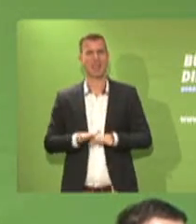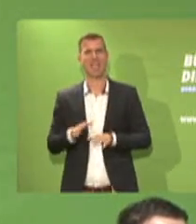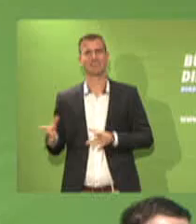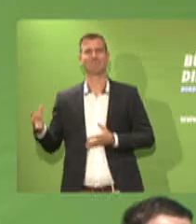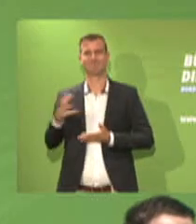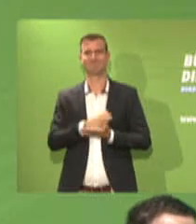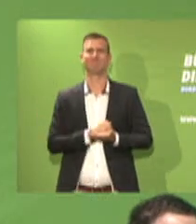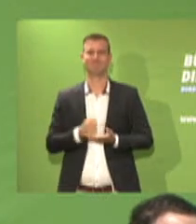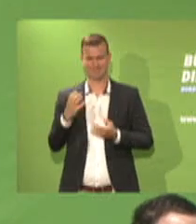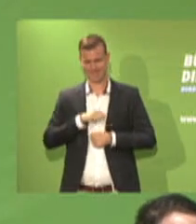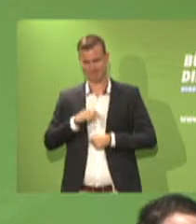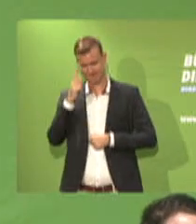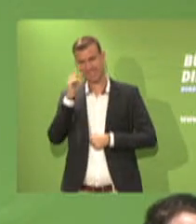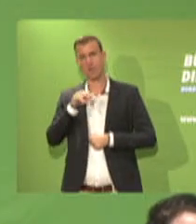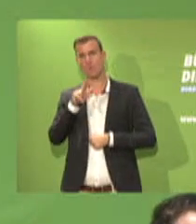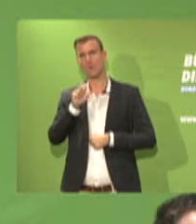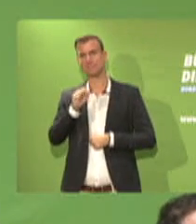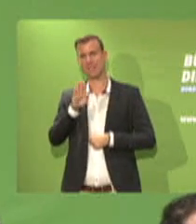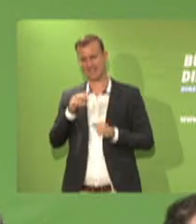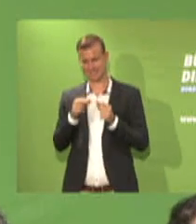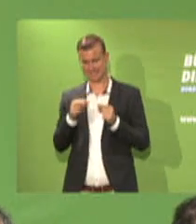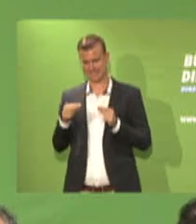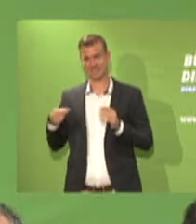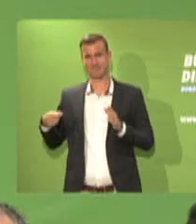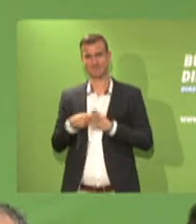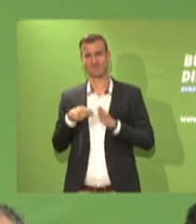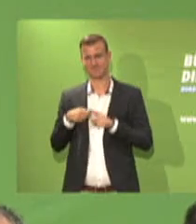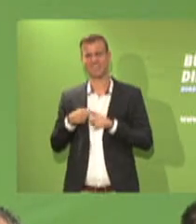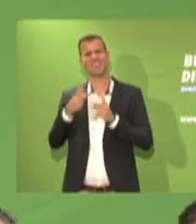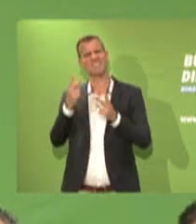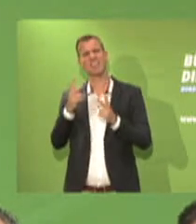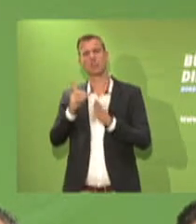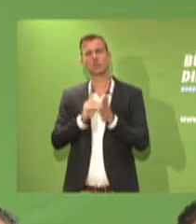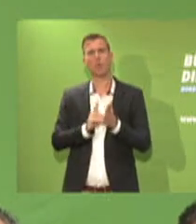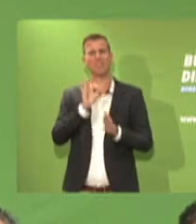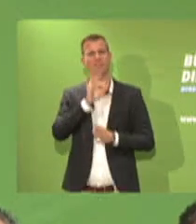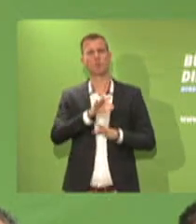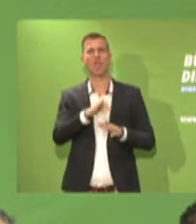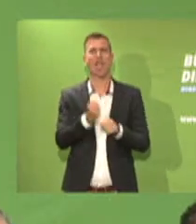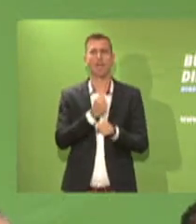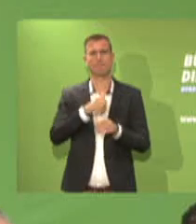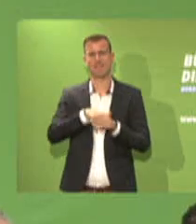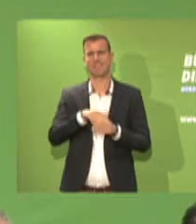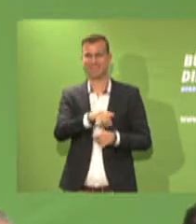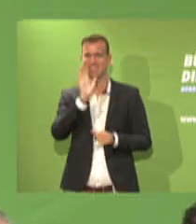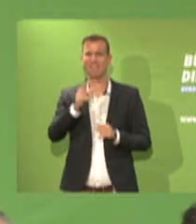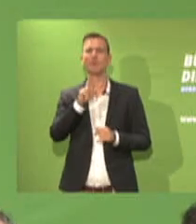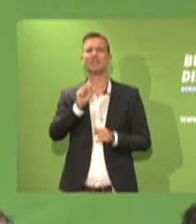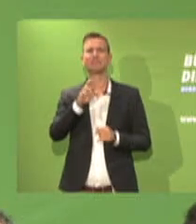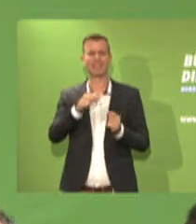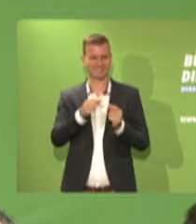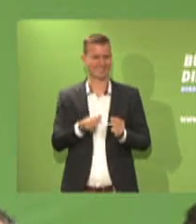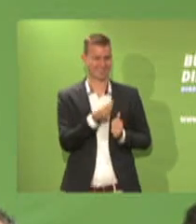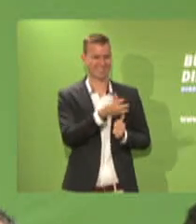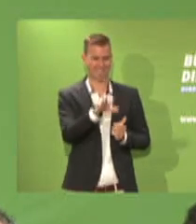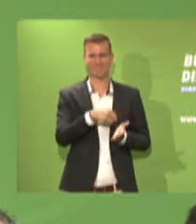haben hier nämlich kleine USB-Sticks mit den wichtigsten Dokumenten für eure Arbeit. Die dürft ihr euch jetzt gerne schon mal